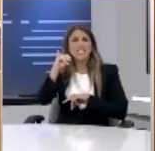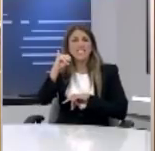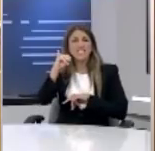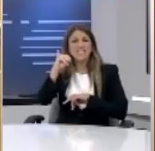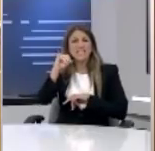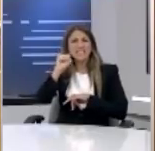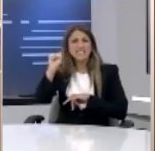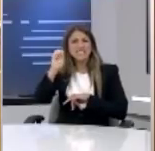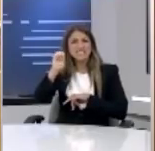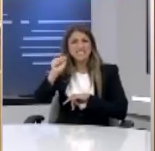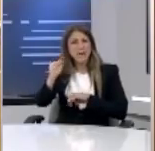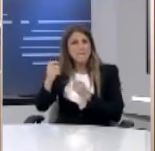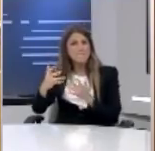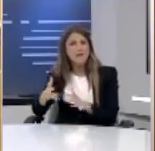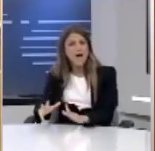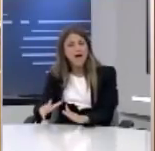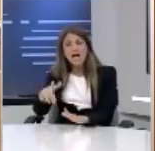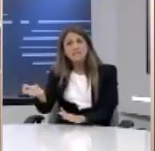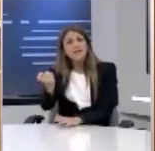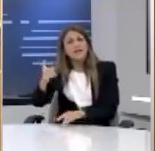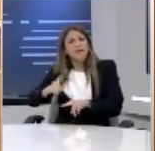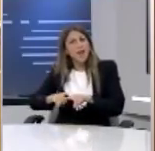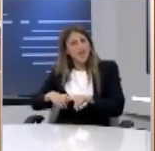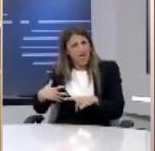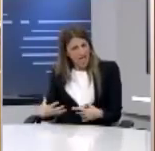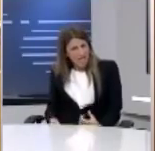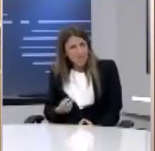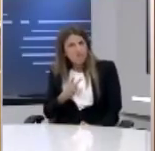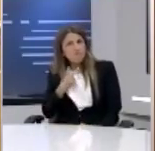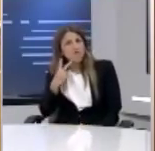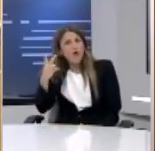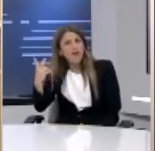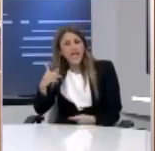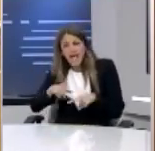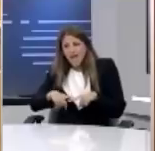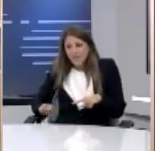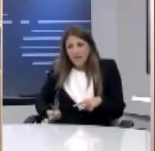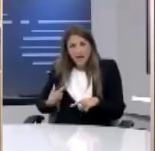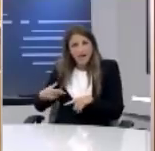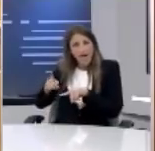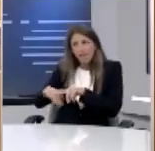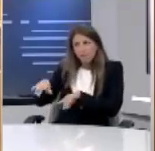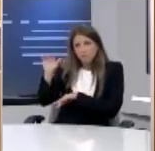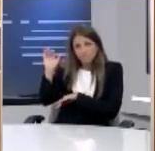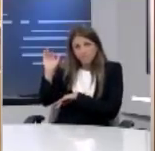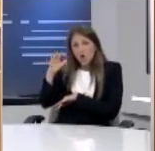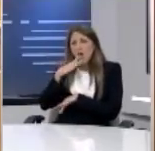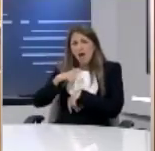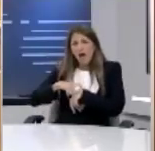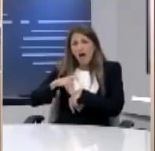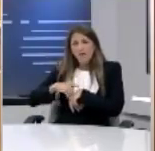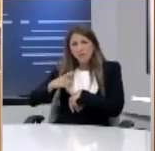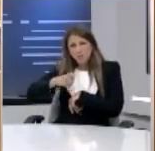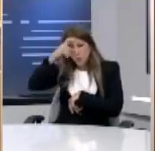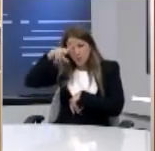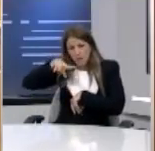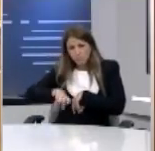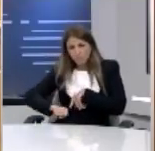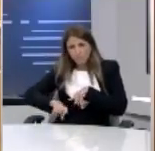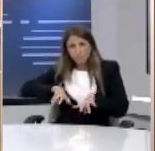Ελλάδας απέναντι, όχι στη φωνή, στις επεκτατικές κραυγές της Άγκυρας. Πού είστε εσείς